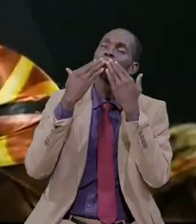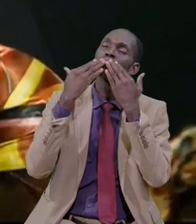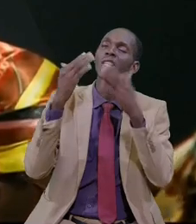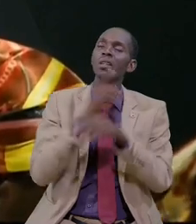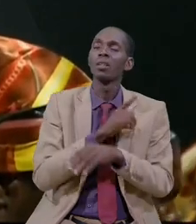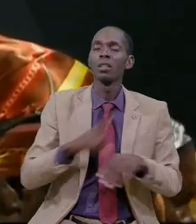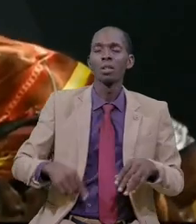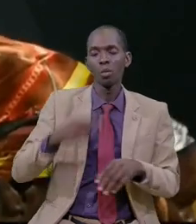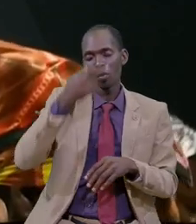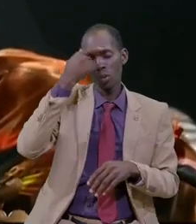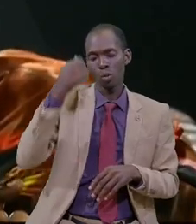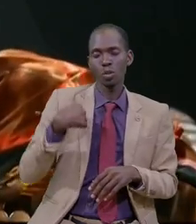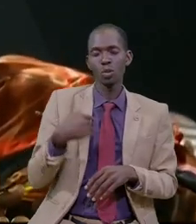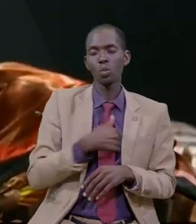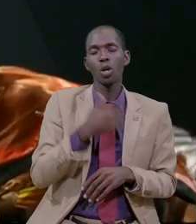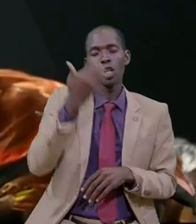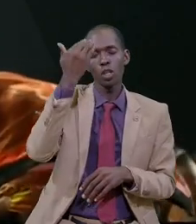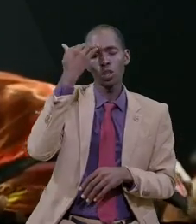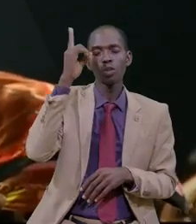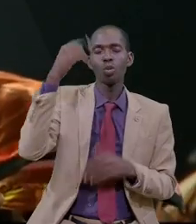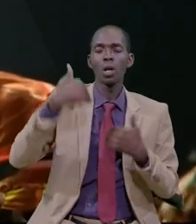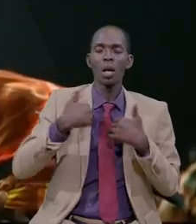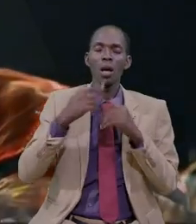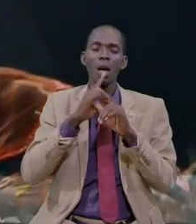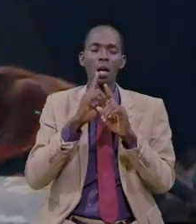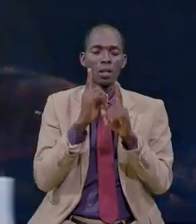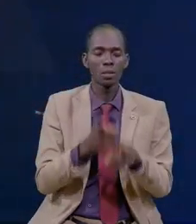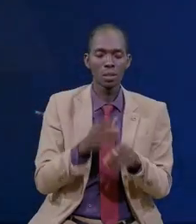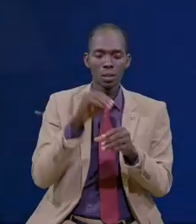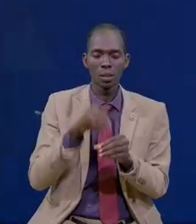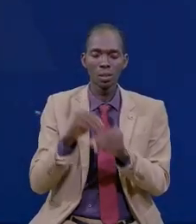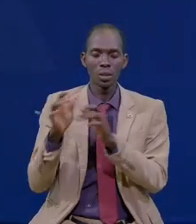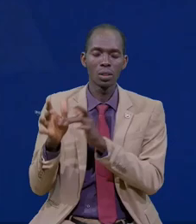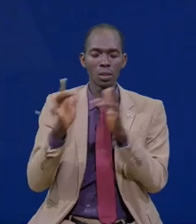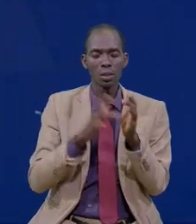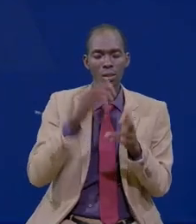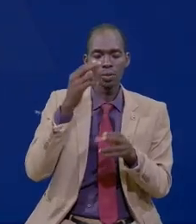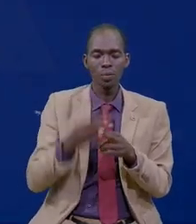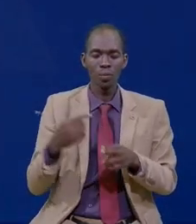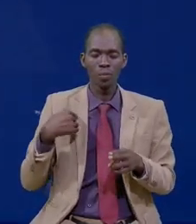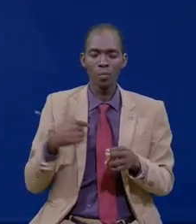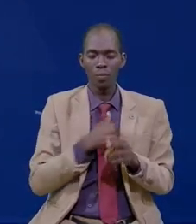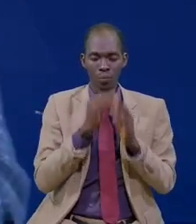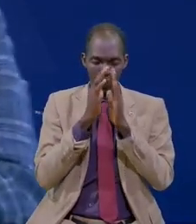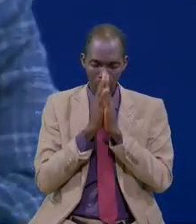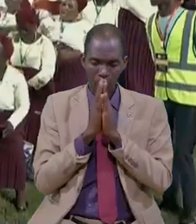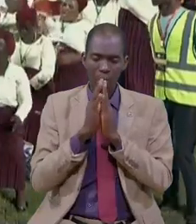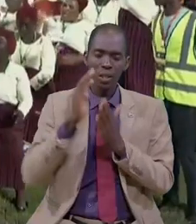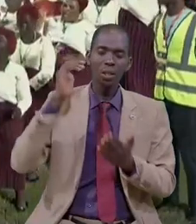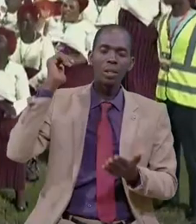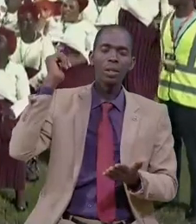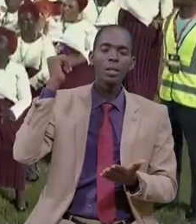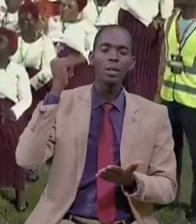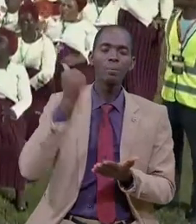know you have answered. Merci, Seigneur, parce que nous savons que tu as exaucé. In Jesus' name we pray. Au nom